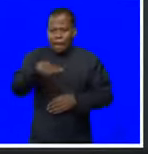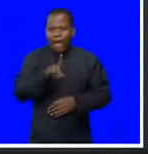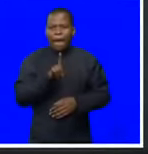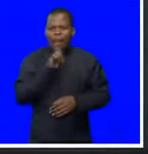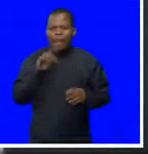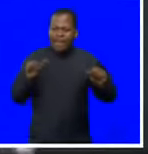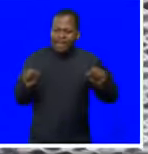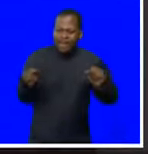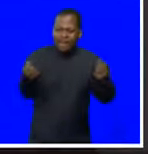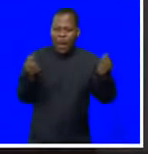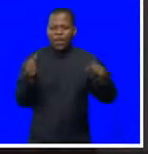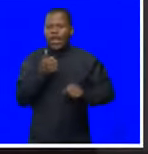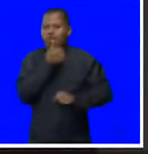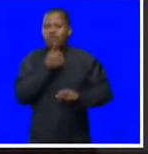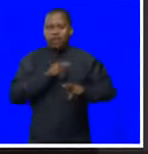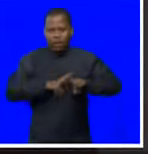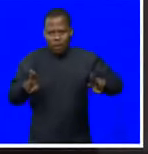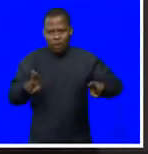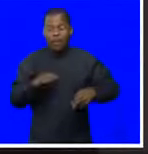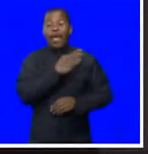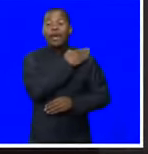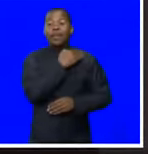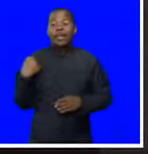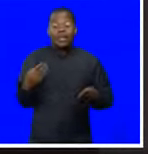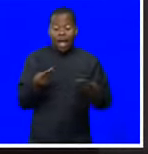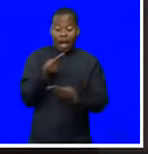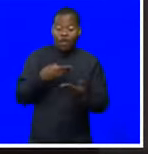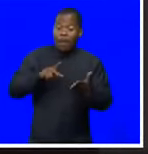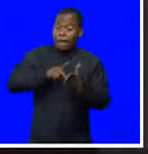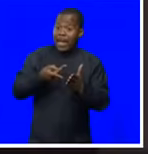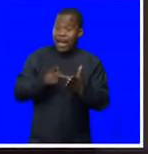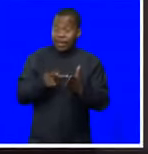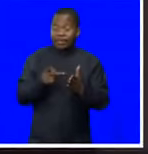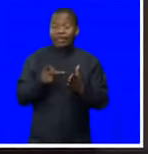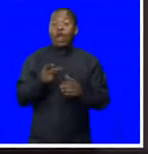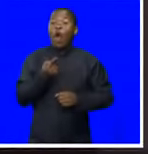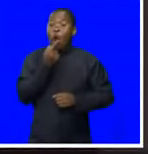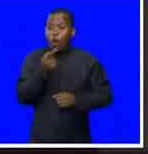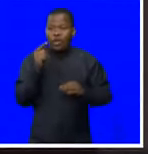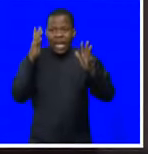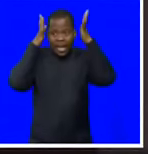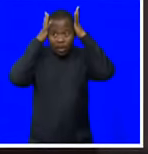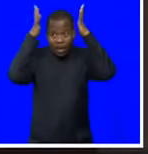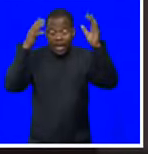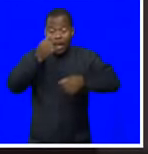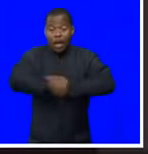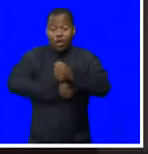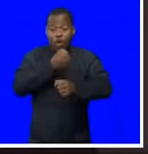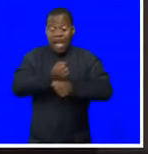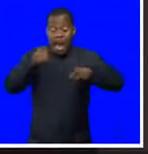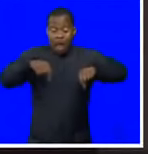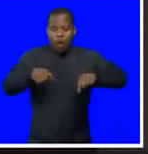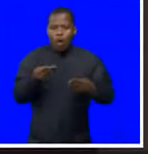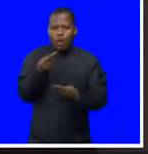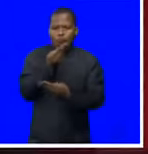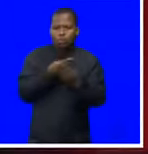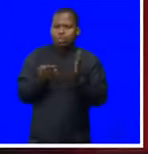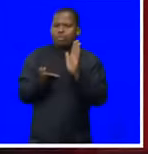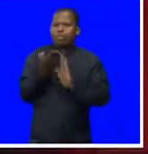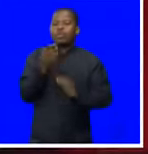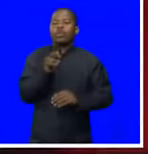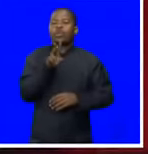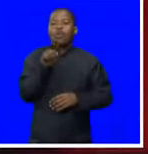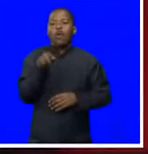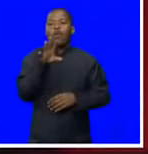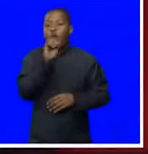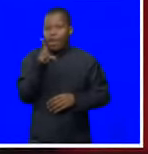kunekusebenzisa ludlame. Induna yelitiko letekuhlela umnotho nentuthuko dokotela Thambo Gina ithi umnotho welive kubheke ukuthi ukhule